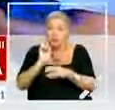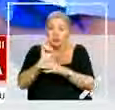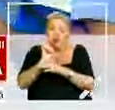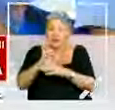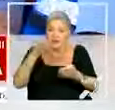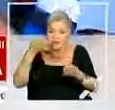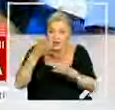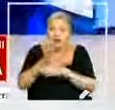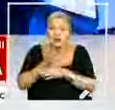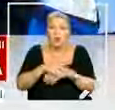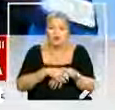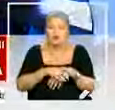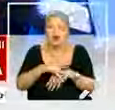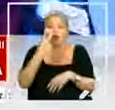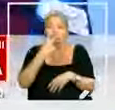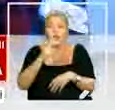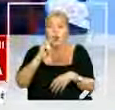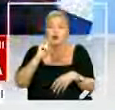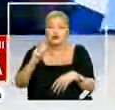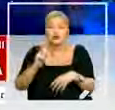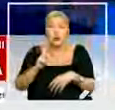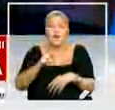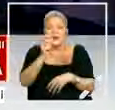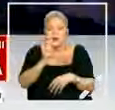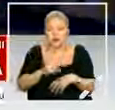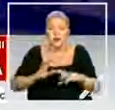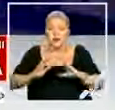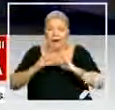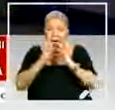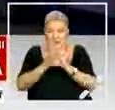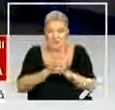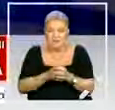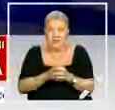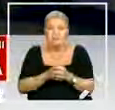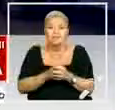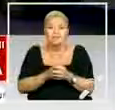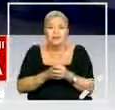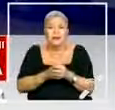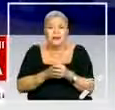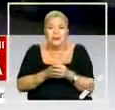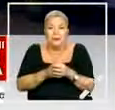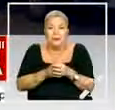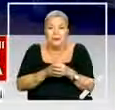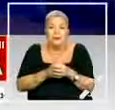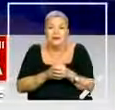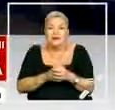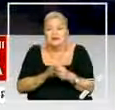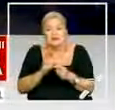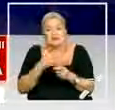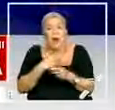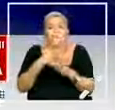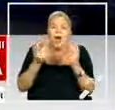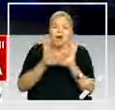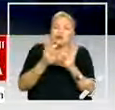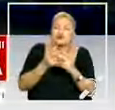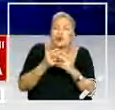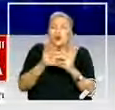în continuare starea 29 de persoane care au o stare medie sau ușoară,